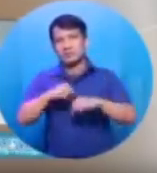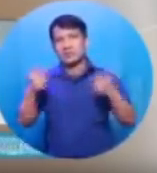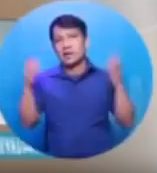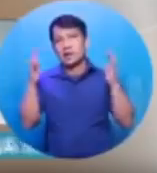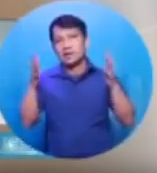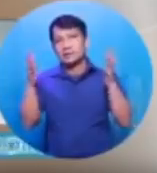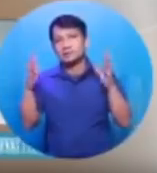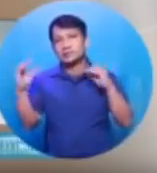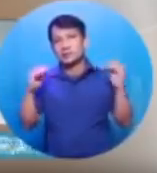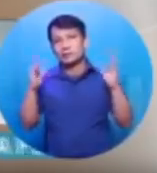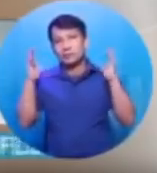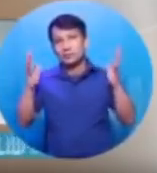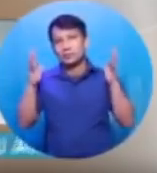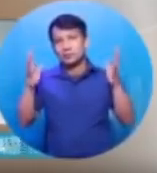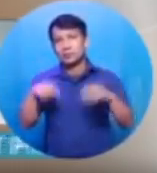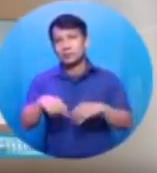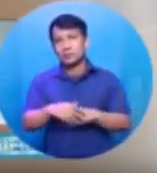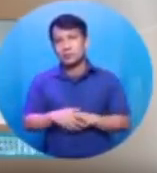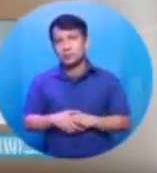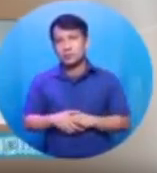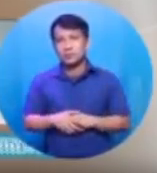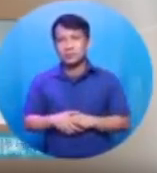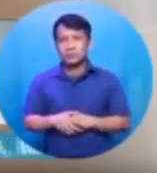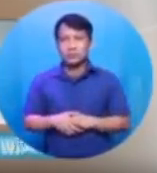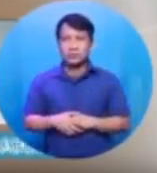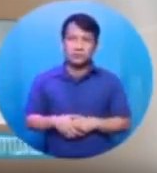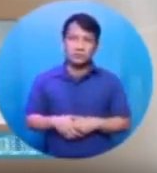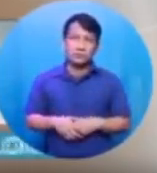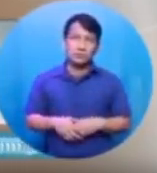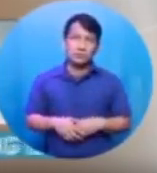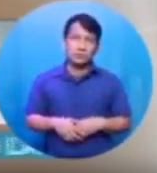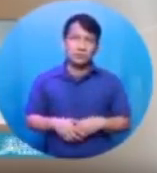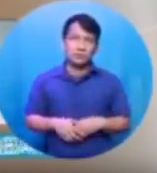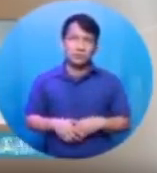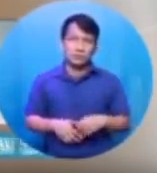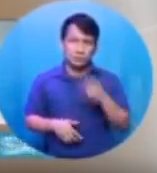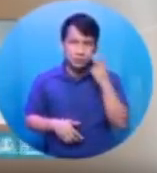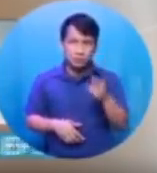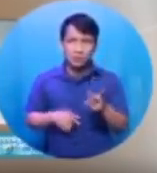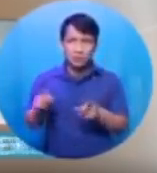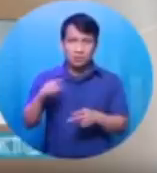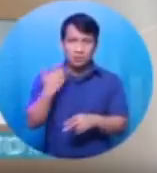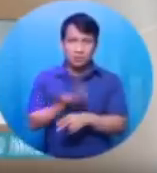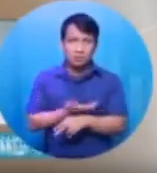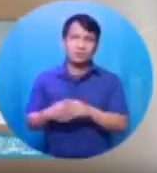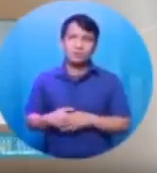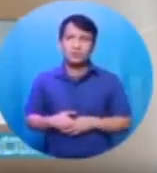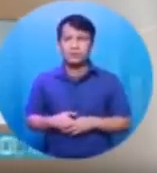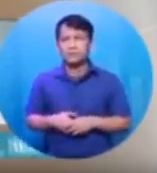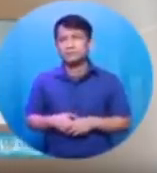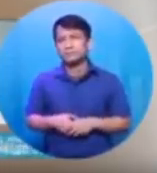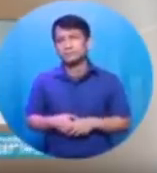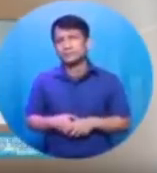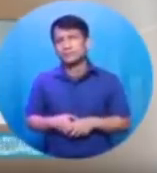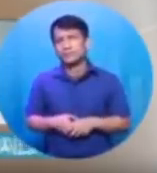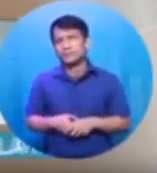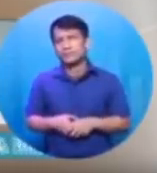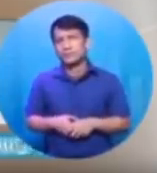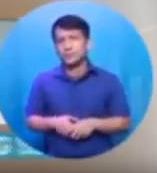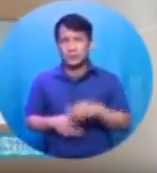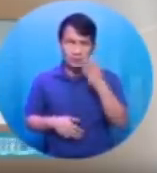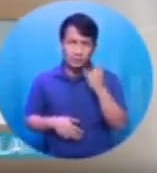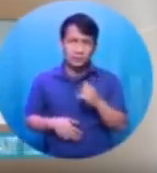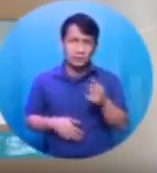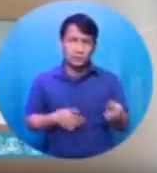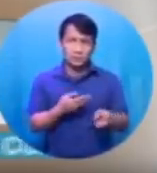kasi sinampal nakita mo. Nakita ng kaibigan natin nangangalakal yung anak sinampal mo. Sinampal mo, ang anak ko. Oo, nakita ng kaibigan natin nangangalakal yung anak mong coroner. Alam mo, may rason bakit